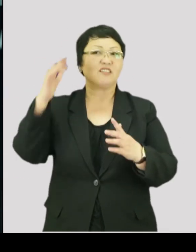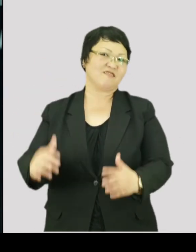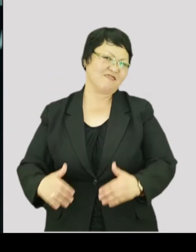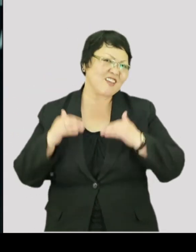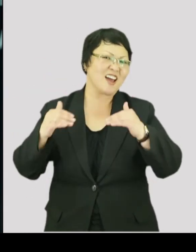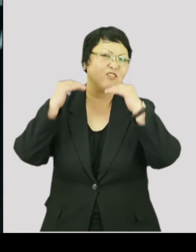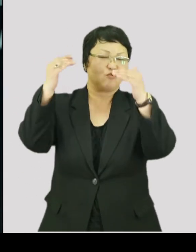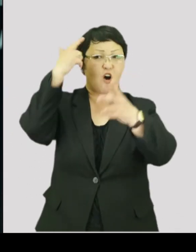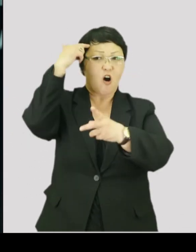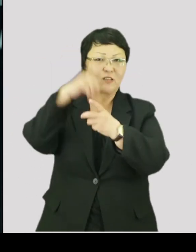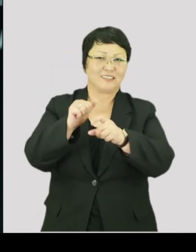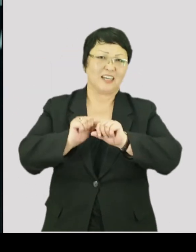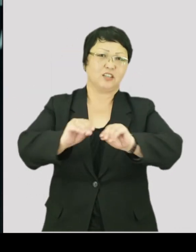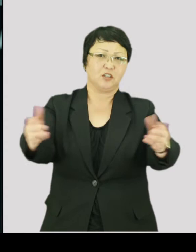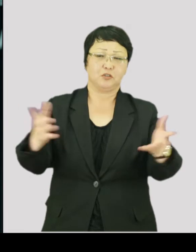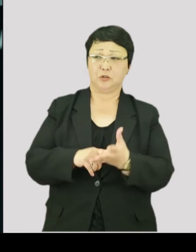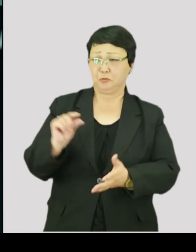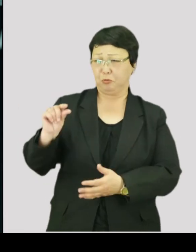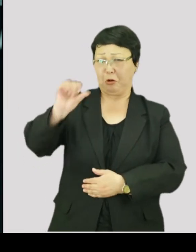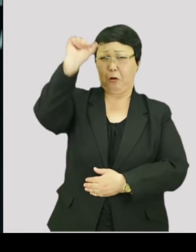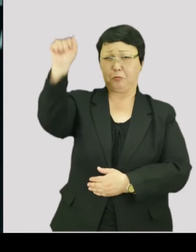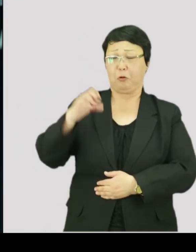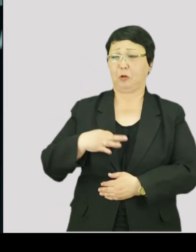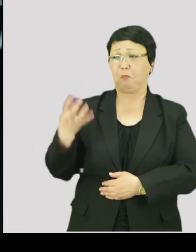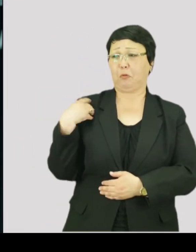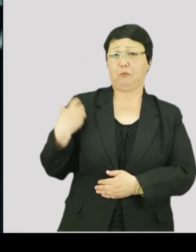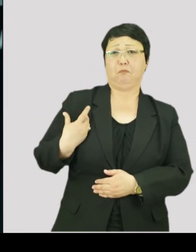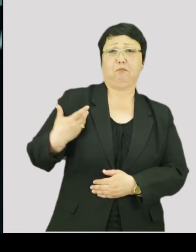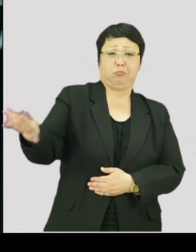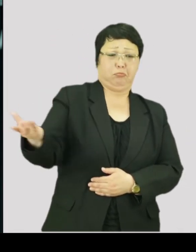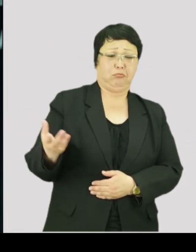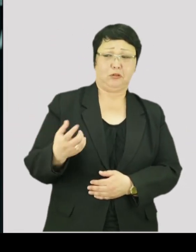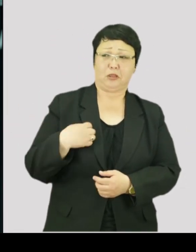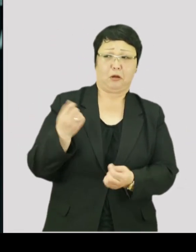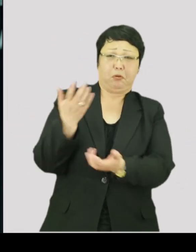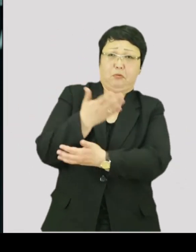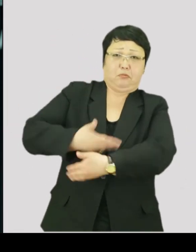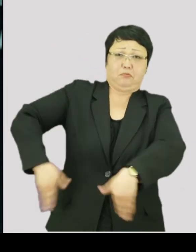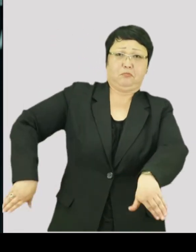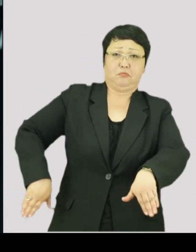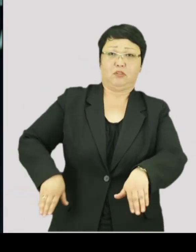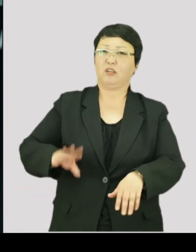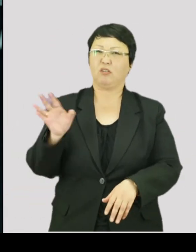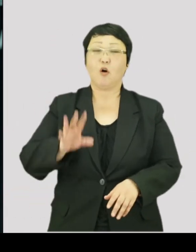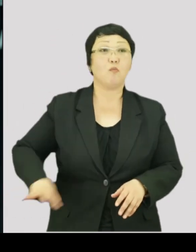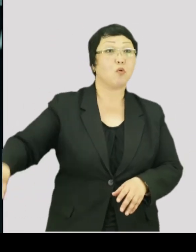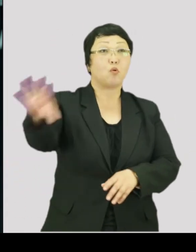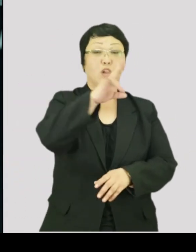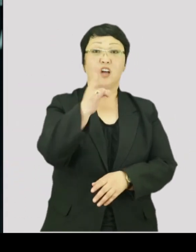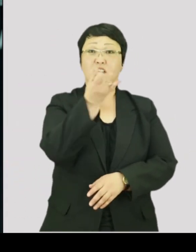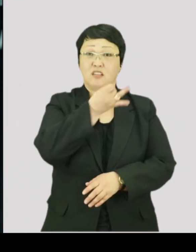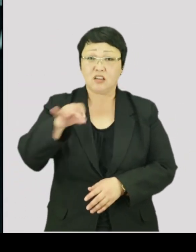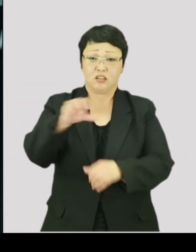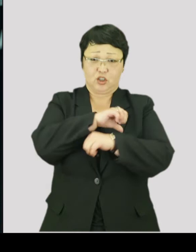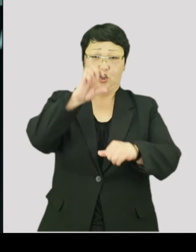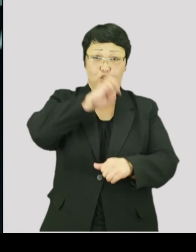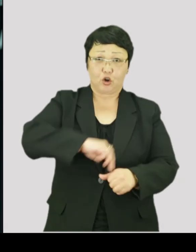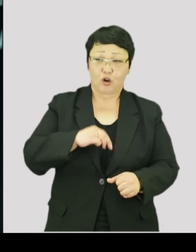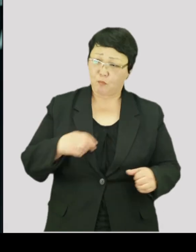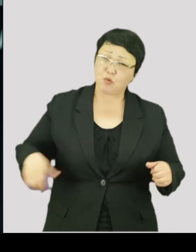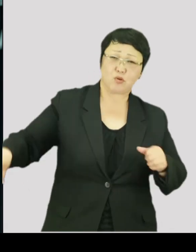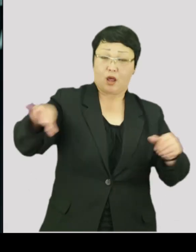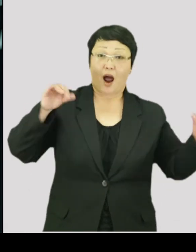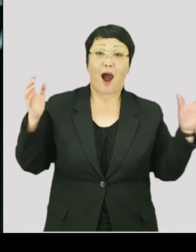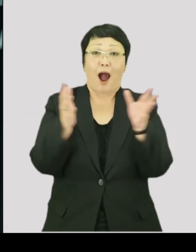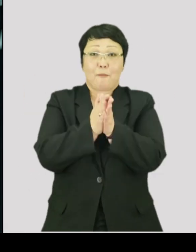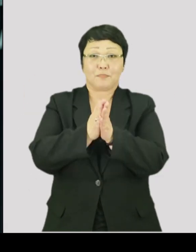гэж бодлохгүйгээр, бусдыг гэж хандлаггүйгээр нийтэд ярьсан чухал бусдыг хамарсан, нийтэд хамаатай асуудлын талаар бол хамтдаа санаа зовж, хамтдаа